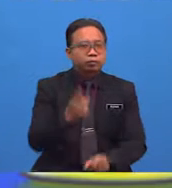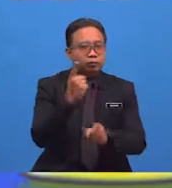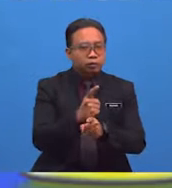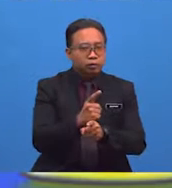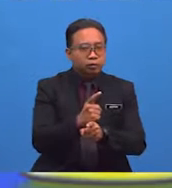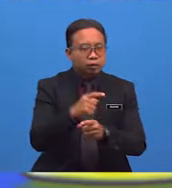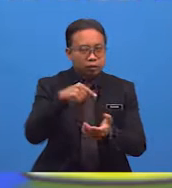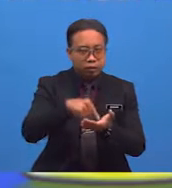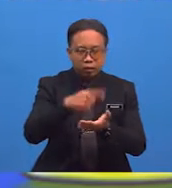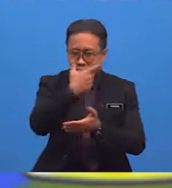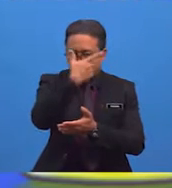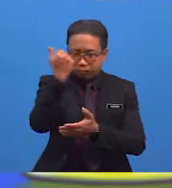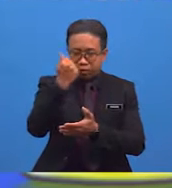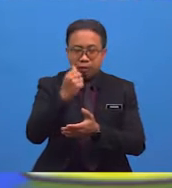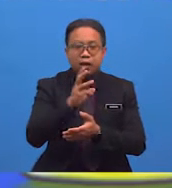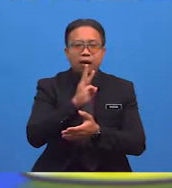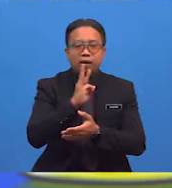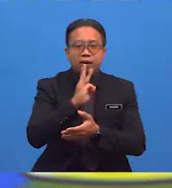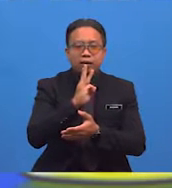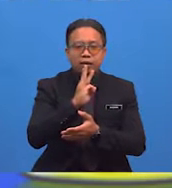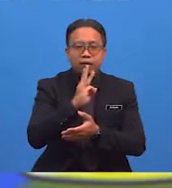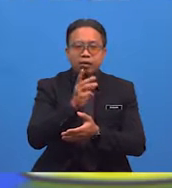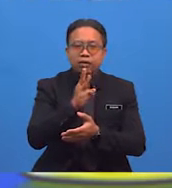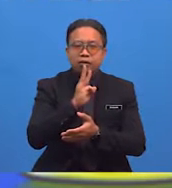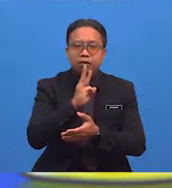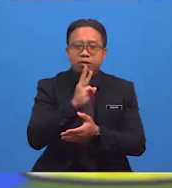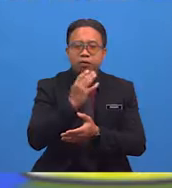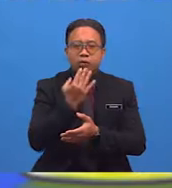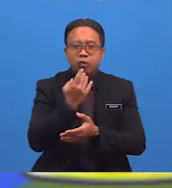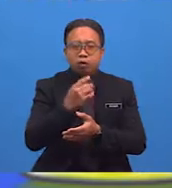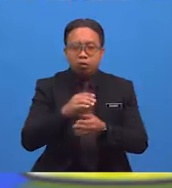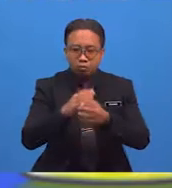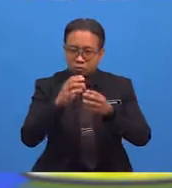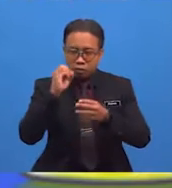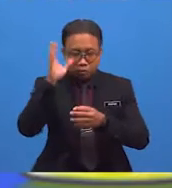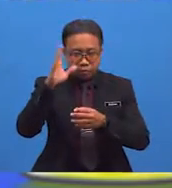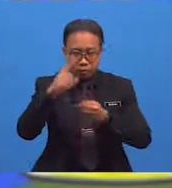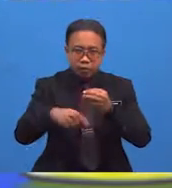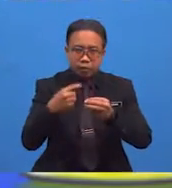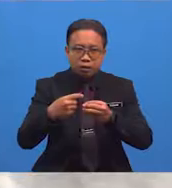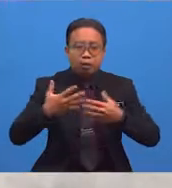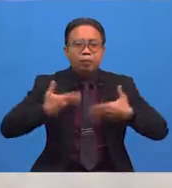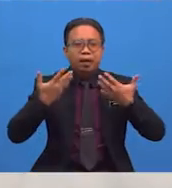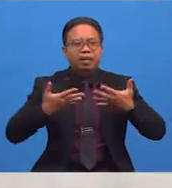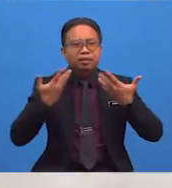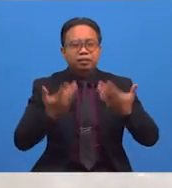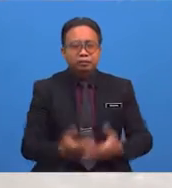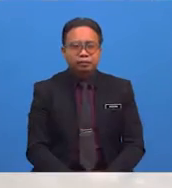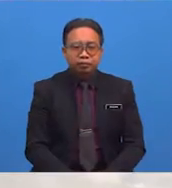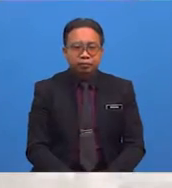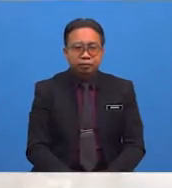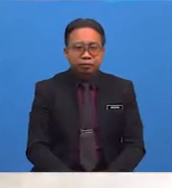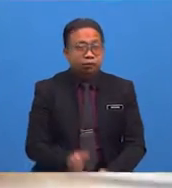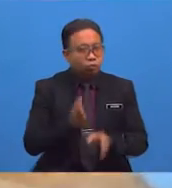Betul, ini kerana air berwarna ini mengembang apabila dipanaskan.